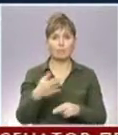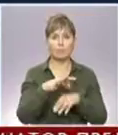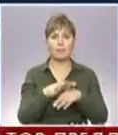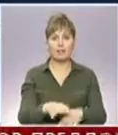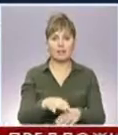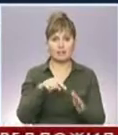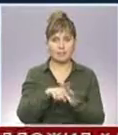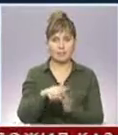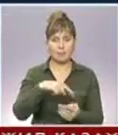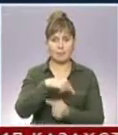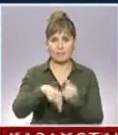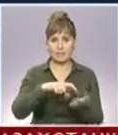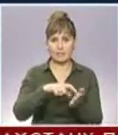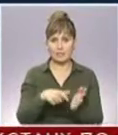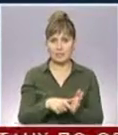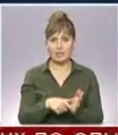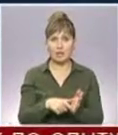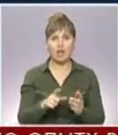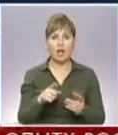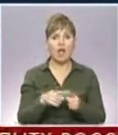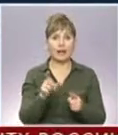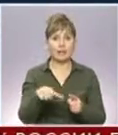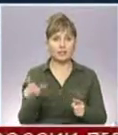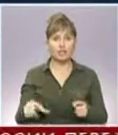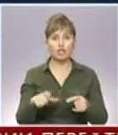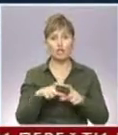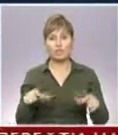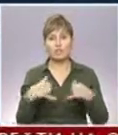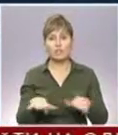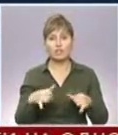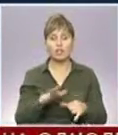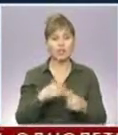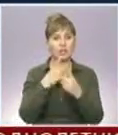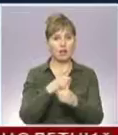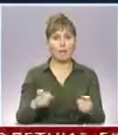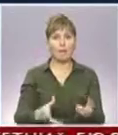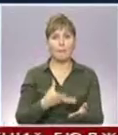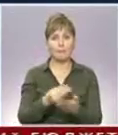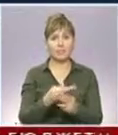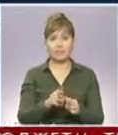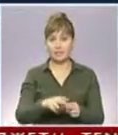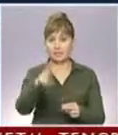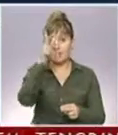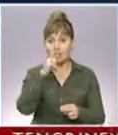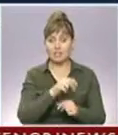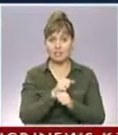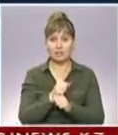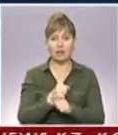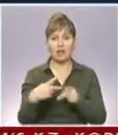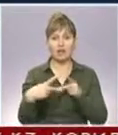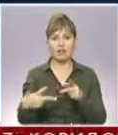Палате предпринимателей, арендаторами школьных столовых было заявлено, что оплата за эти 3 месяца равна